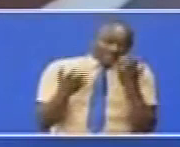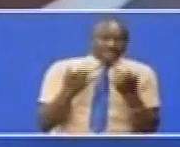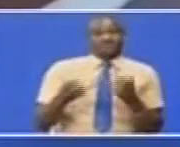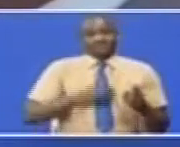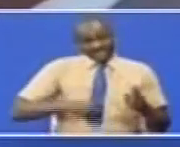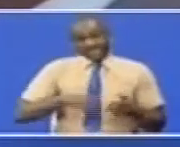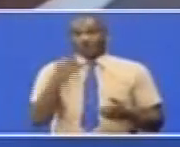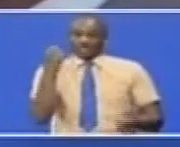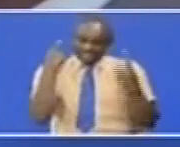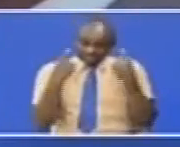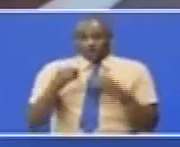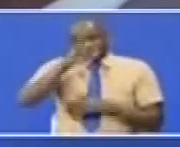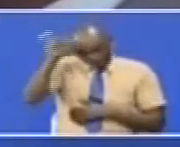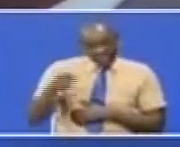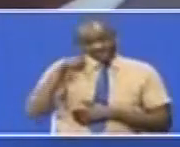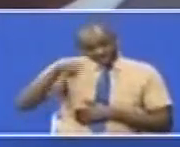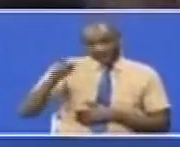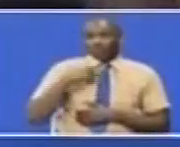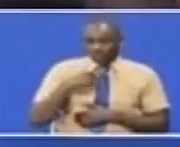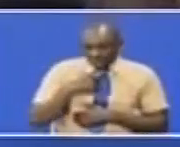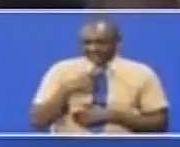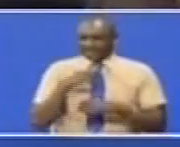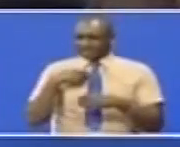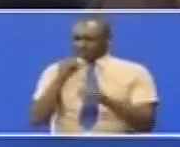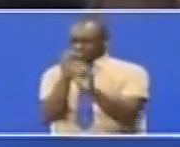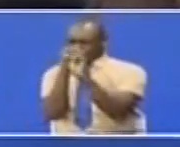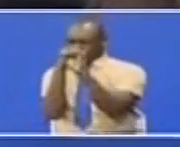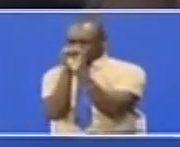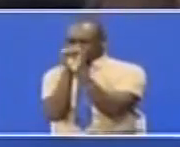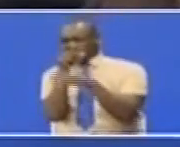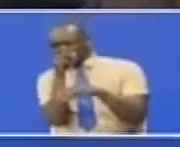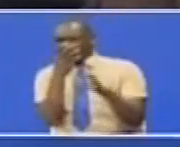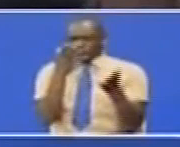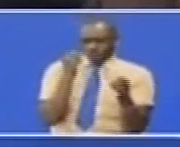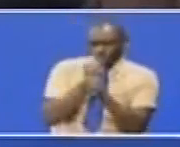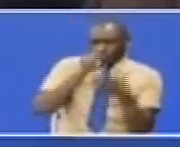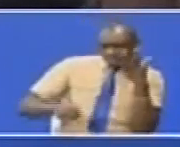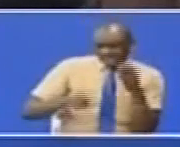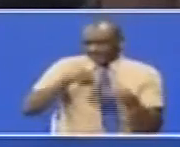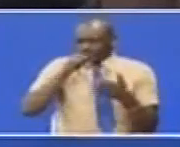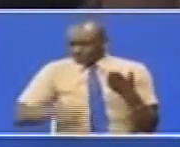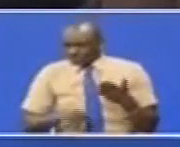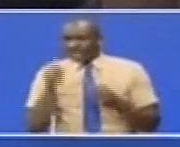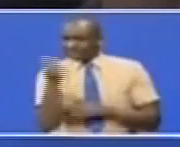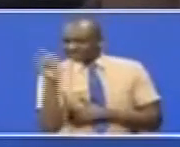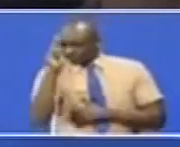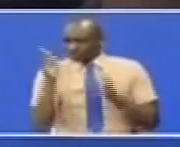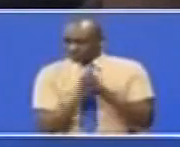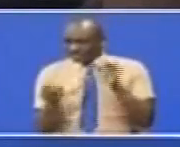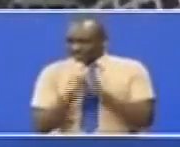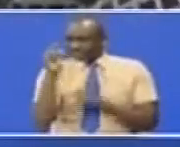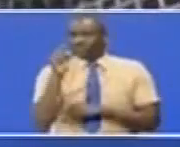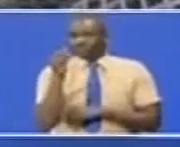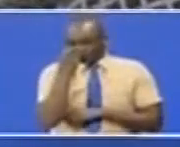chama kipya cha Jubilee kitakuwa kikipigwa darubini kali kuona kitakavyofanya, kwa misingi kuwa Rais Kenyatta na naibu wake William